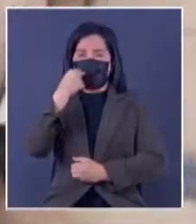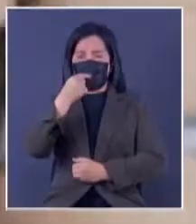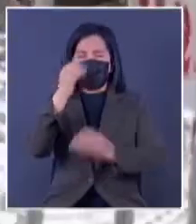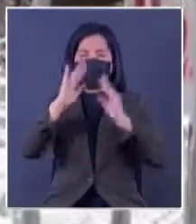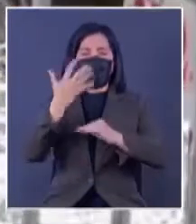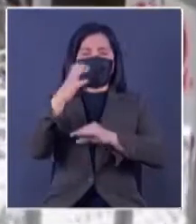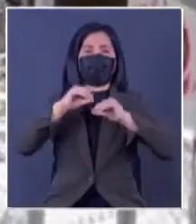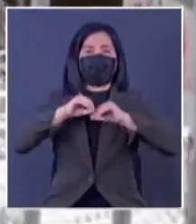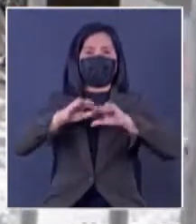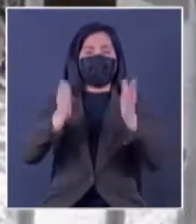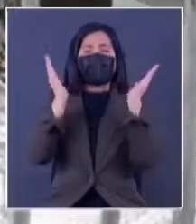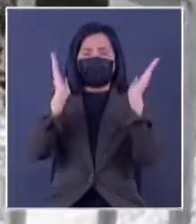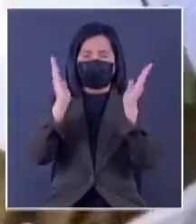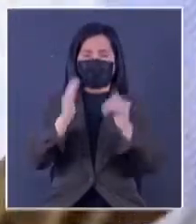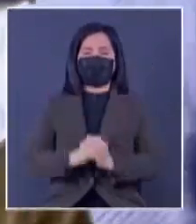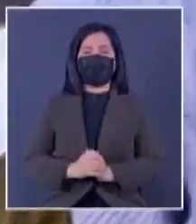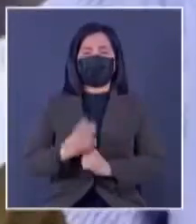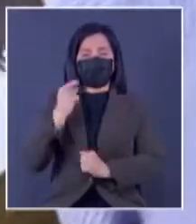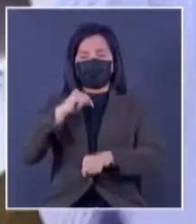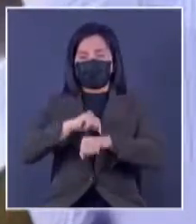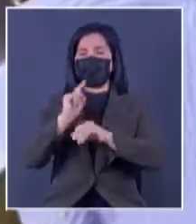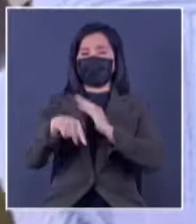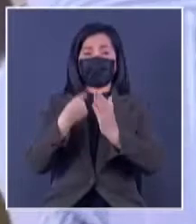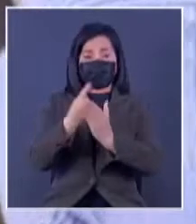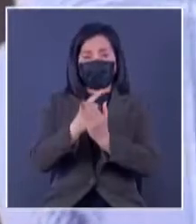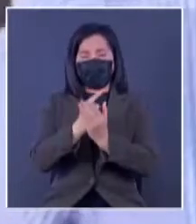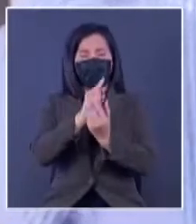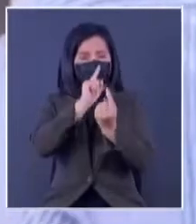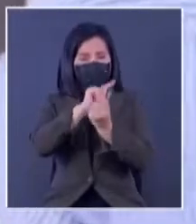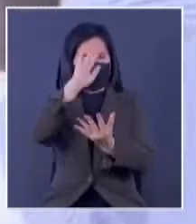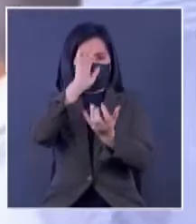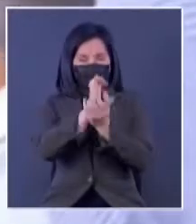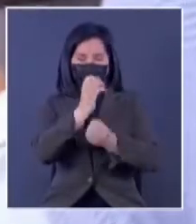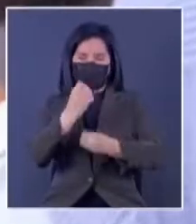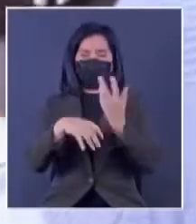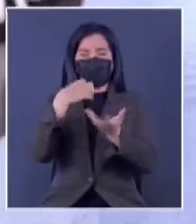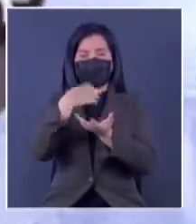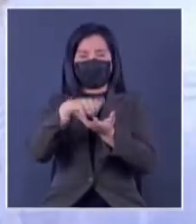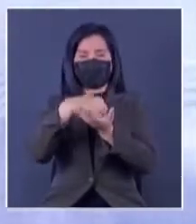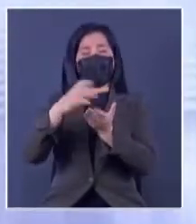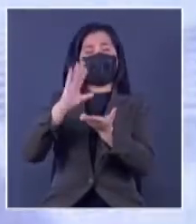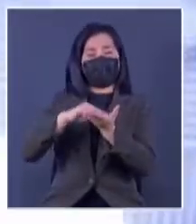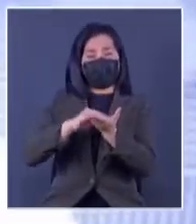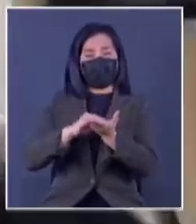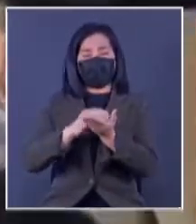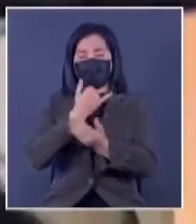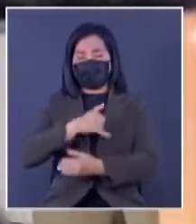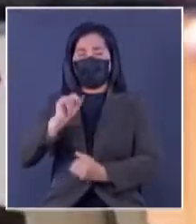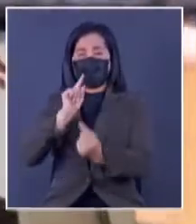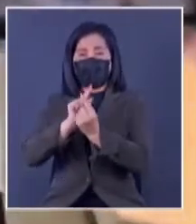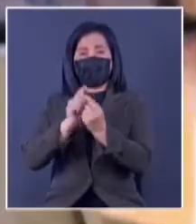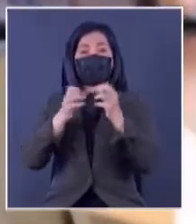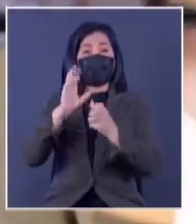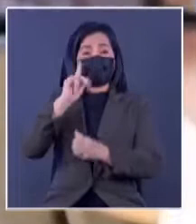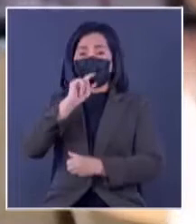โดยเมื่อวานนี้ก็ใช้เวลาประมาณ 1ชั่วโมงค่ะเขาให้ปรับคำกับพนักงานสอบสวนก่อนจะออกมาเปิดเผยนะคะว่า